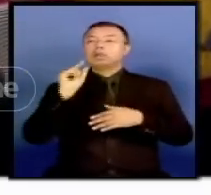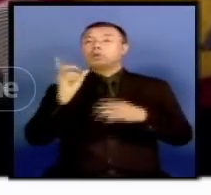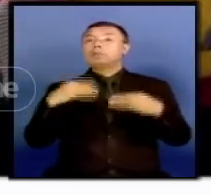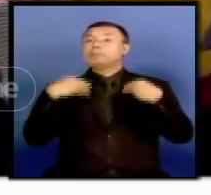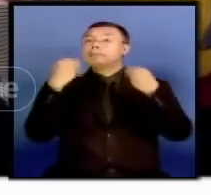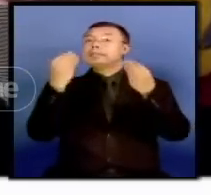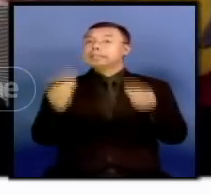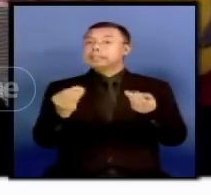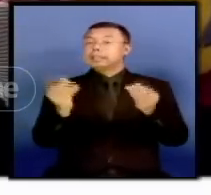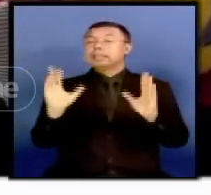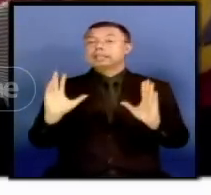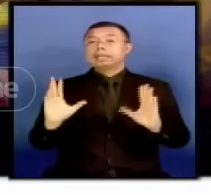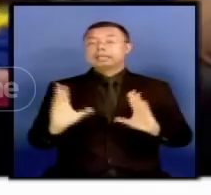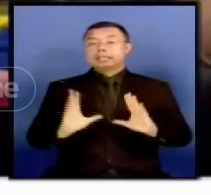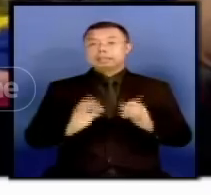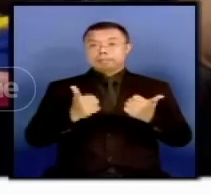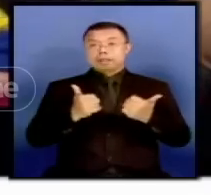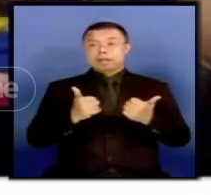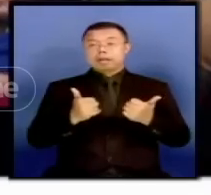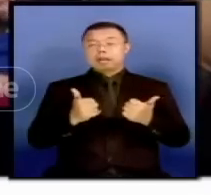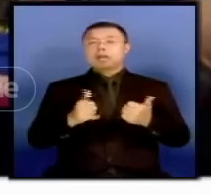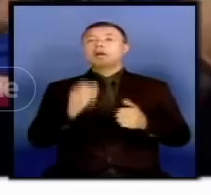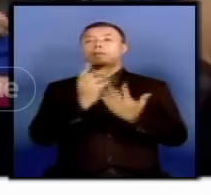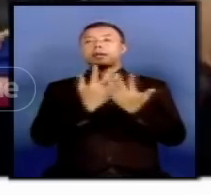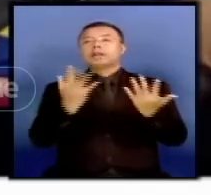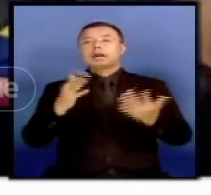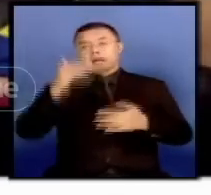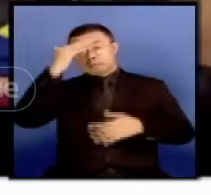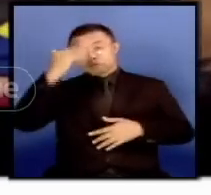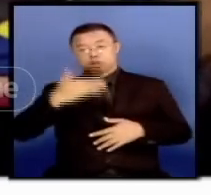memberikan kesempatan kepada umat Islam, umat Muslim